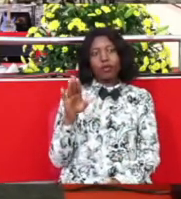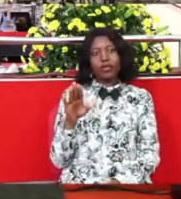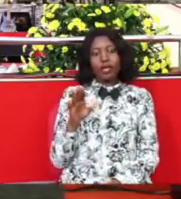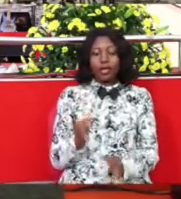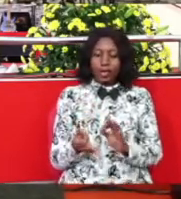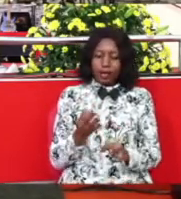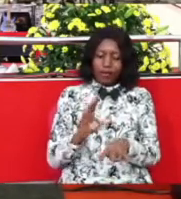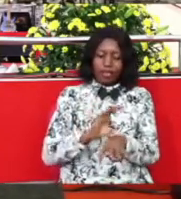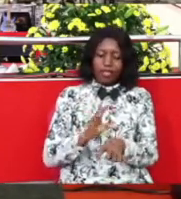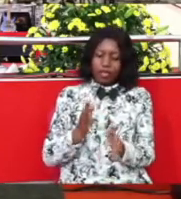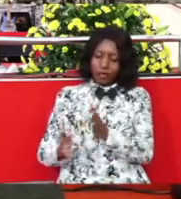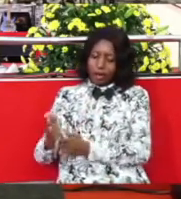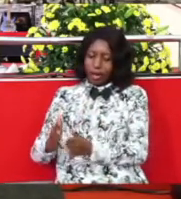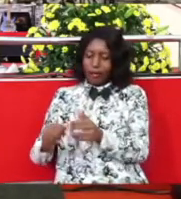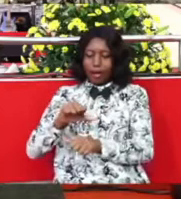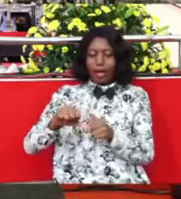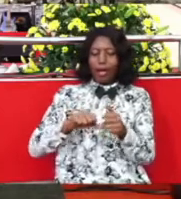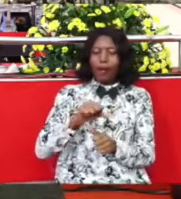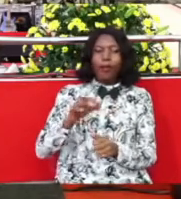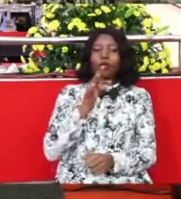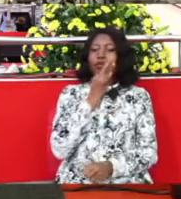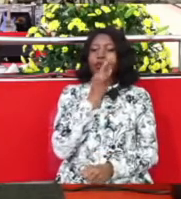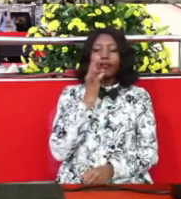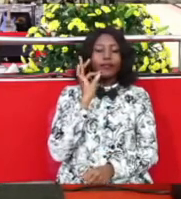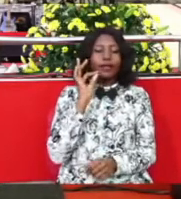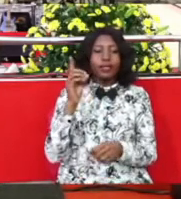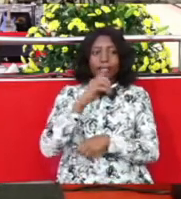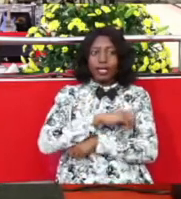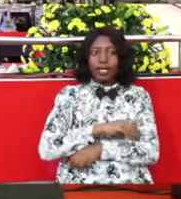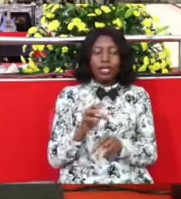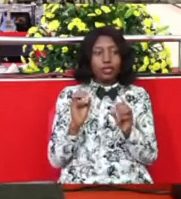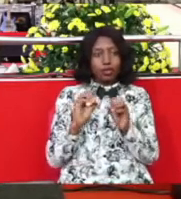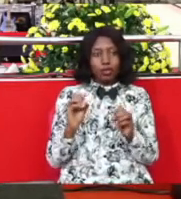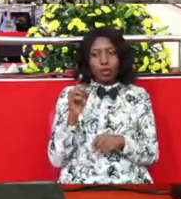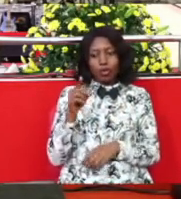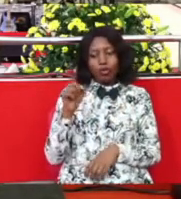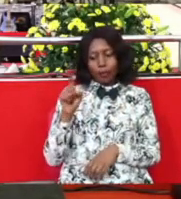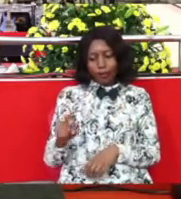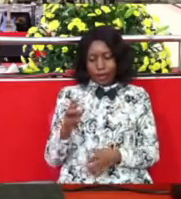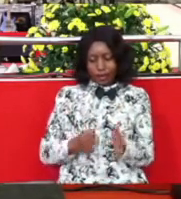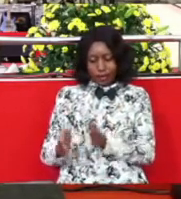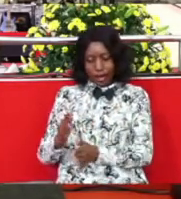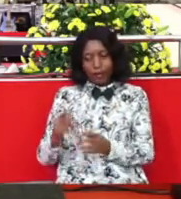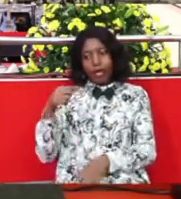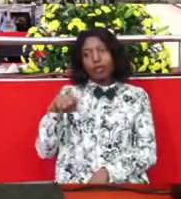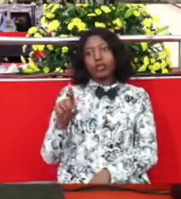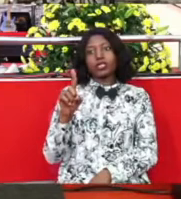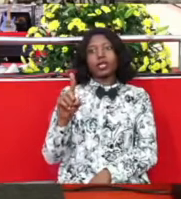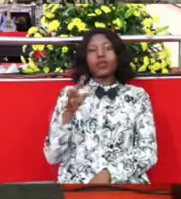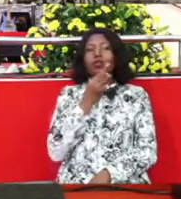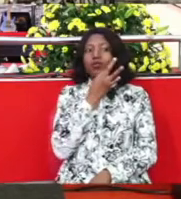the 40 days are done and the 21 days are done, still within the week you are found in a place of prayer.